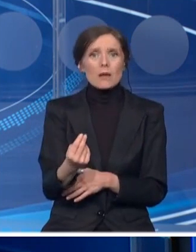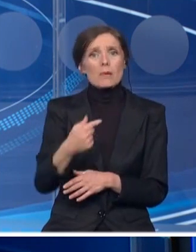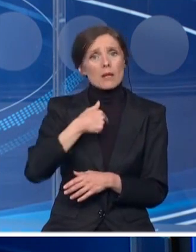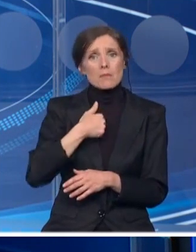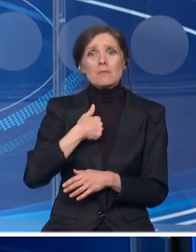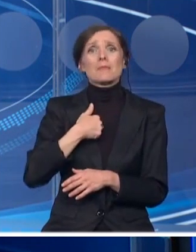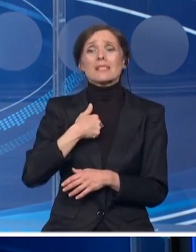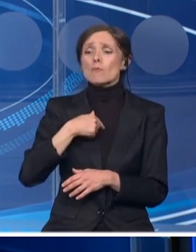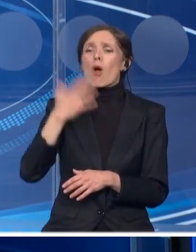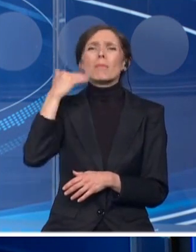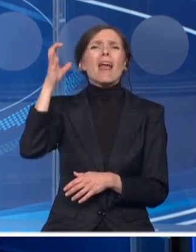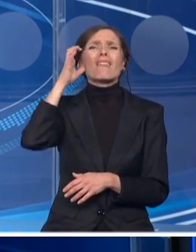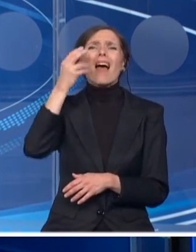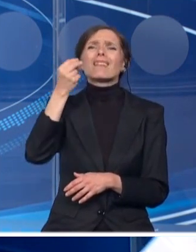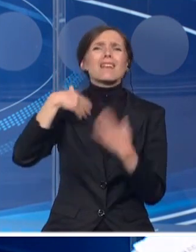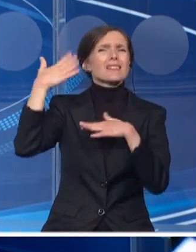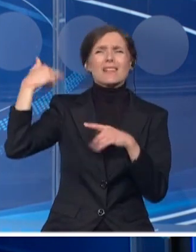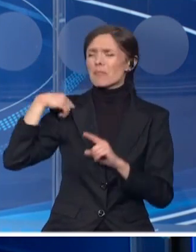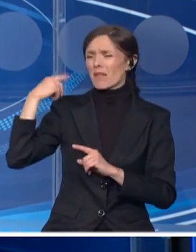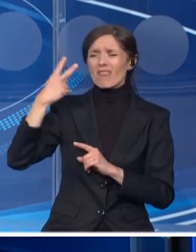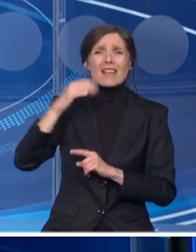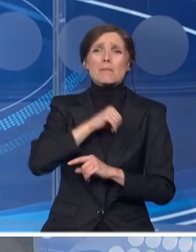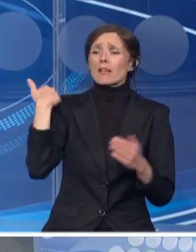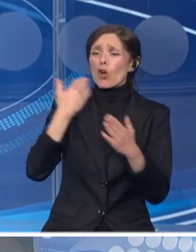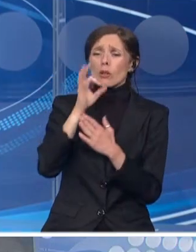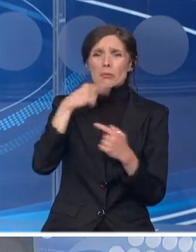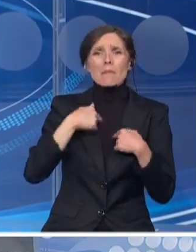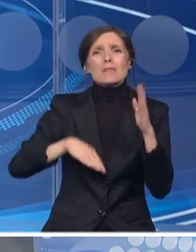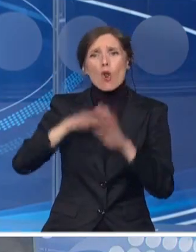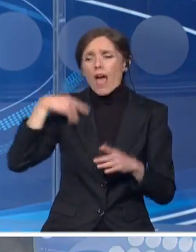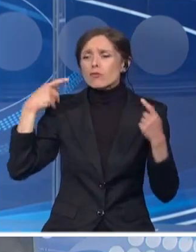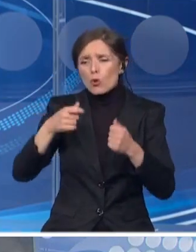bilo koja vlada Srbije u prethodnih 25 godina. Hvala vam, hvala vam najviše. Hvala vam na pozivu.